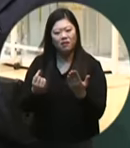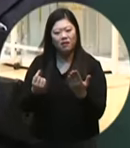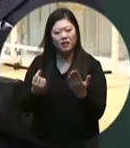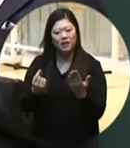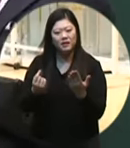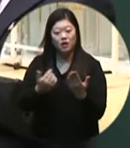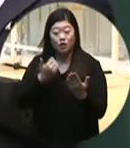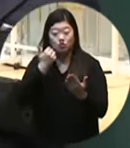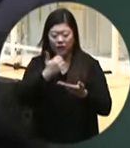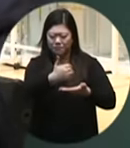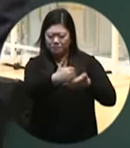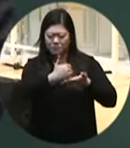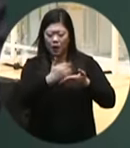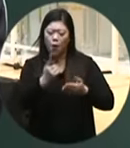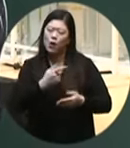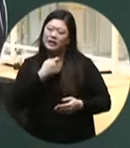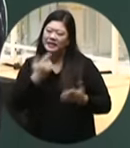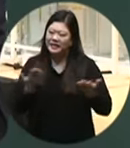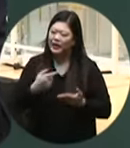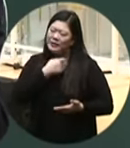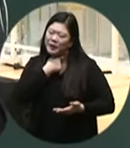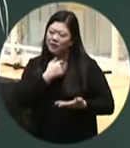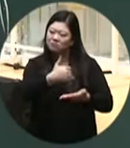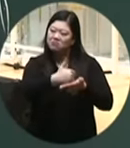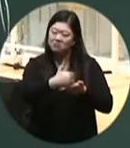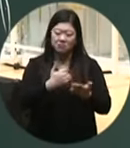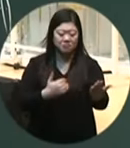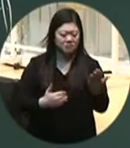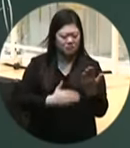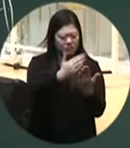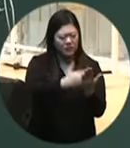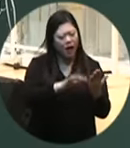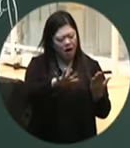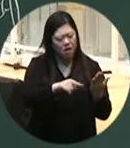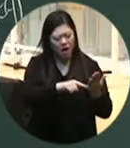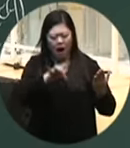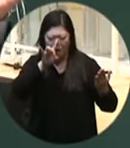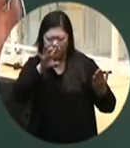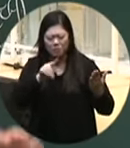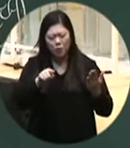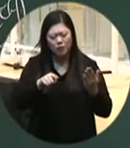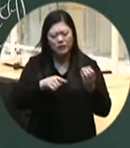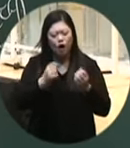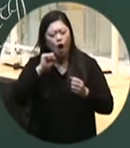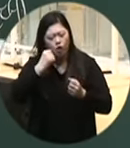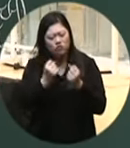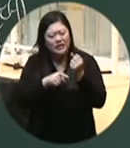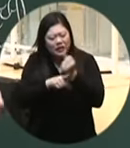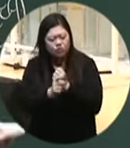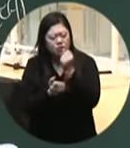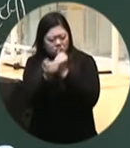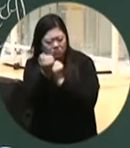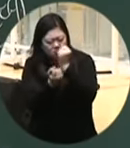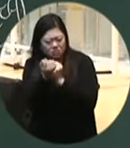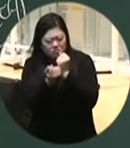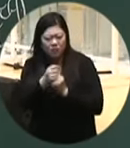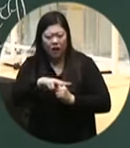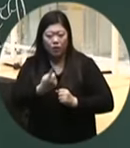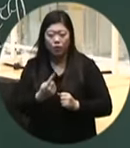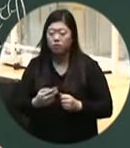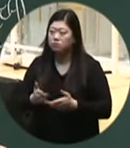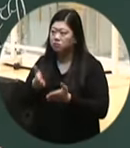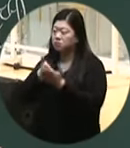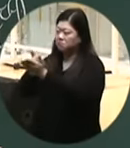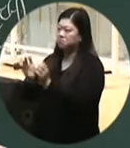이제 우리 일 같으면 내가 얘기합니다. 이건 이래서 안 된다. 이렇게 얘기하지만 본인이 자기를 하는 걸 내가 뭐 된다 안 된다 말할 자격이